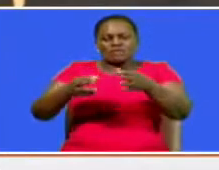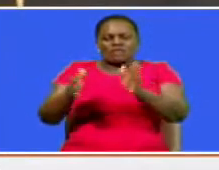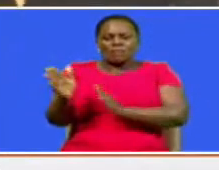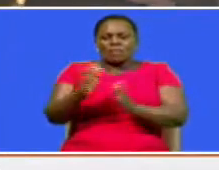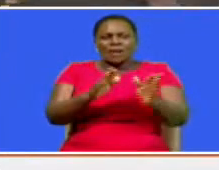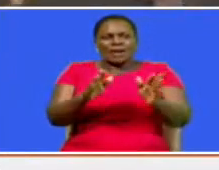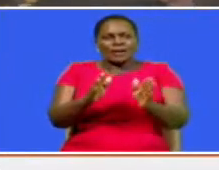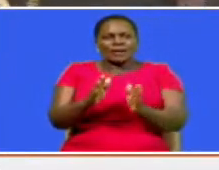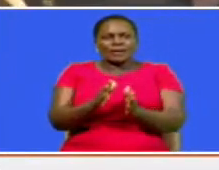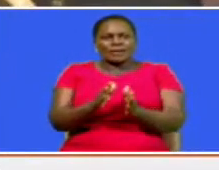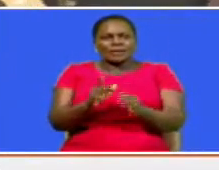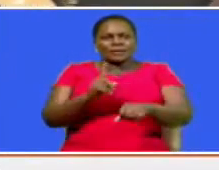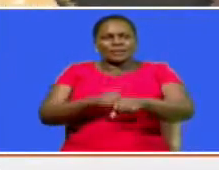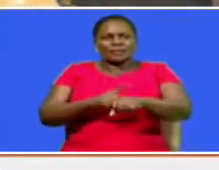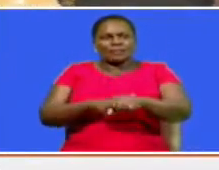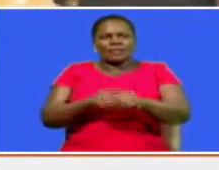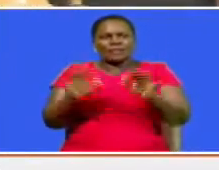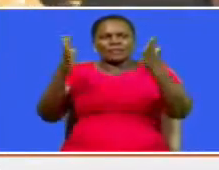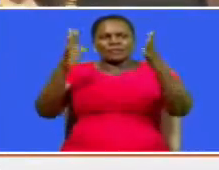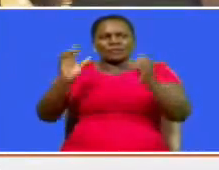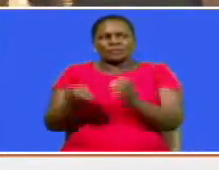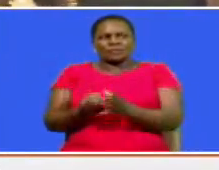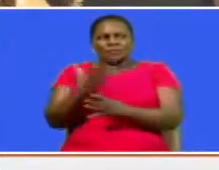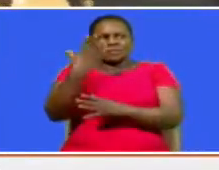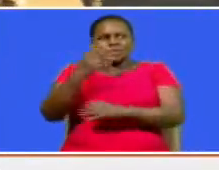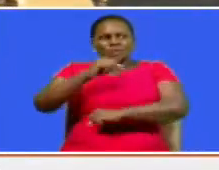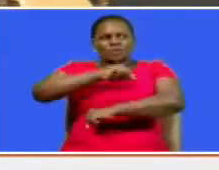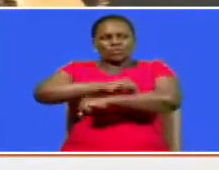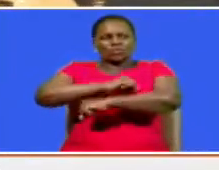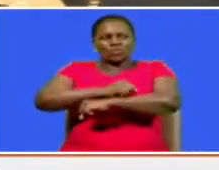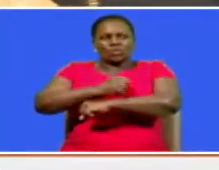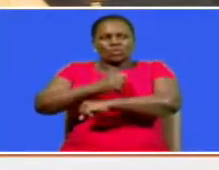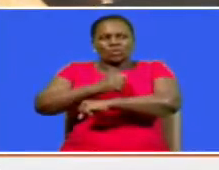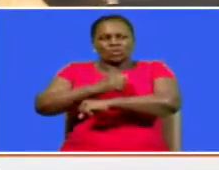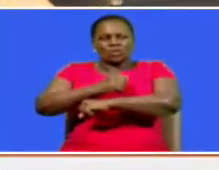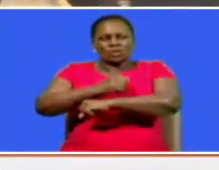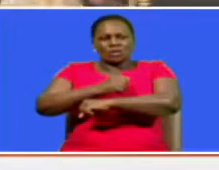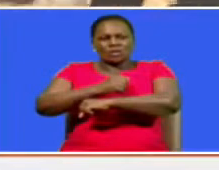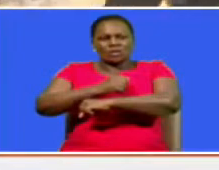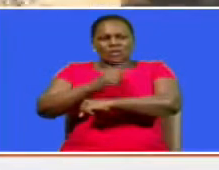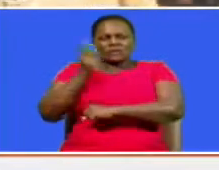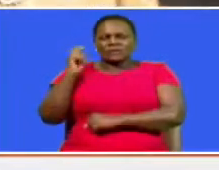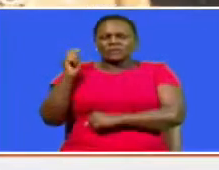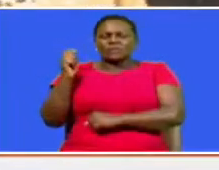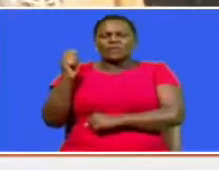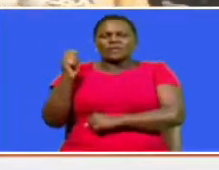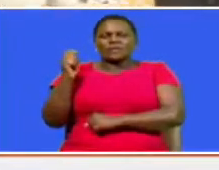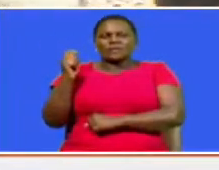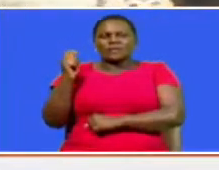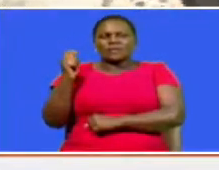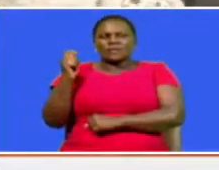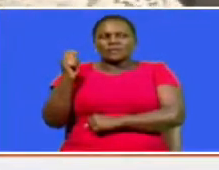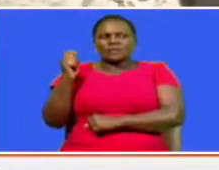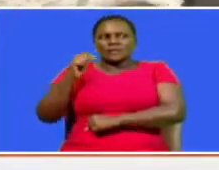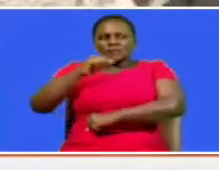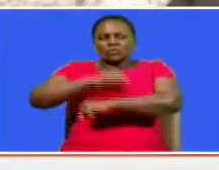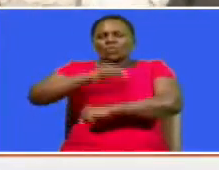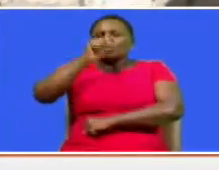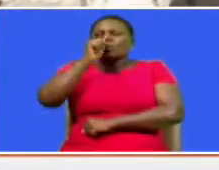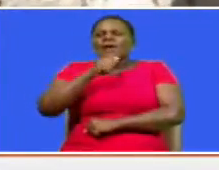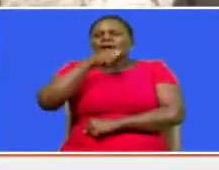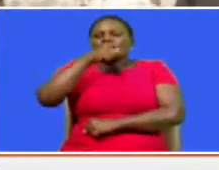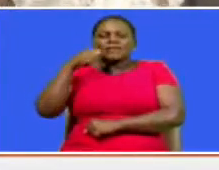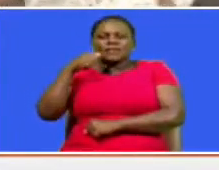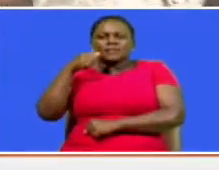preparation. Akizungumza kwenye hafla ya kuzindua shule ya junior secondary ya Good Testimony, mwenyekiti wa chama cha shule za binafsi